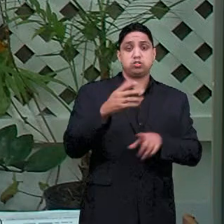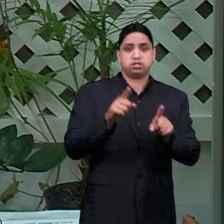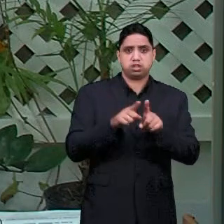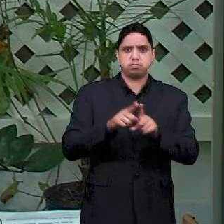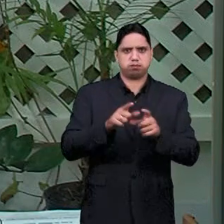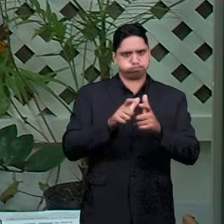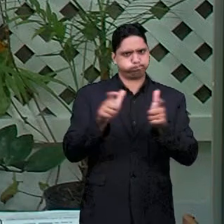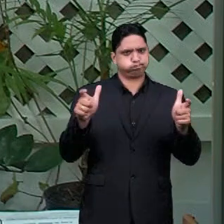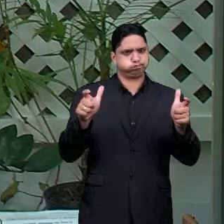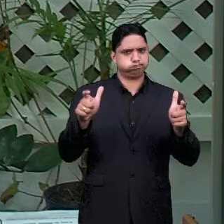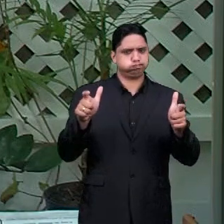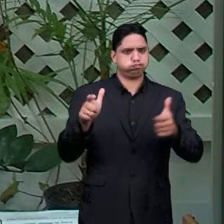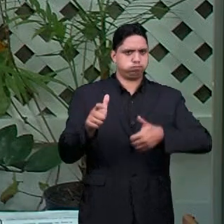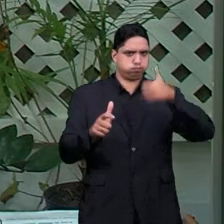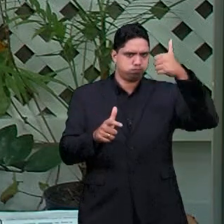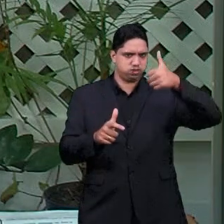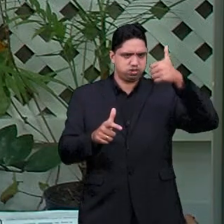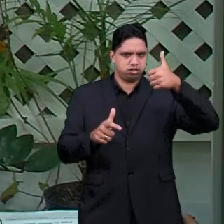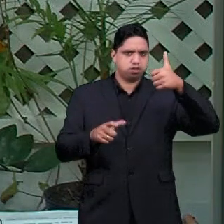aussi, tout d'abord,